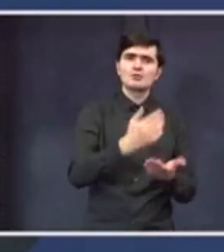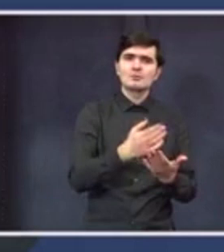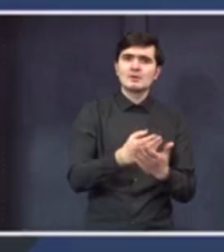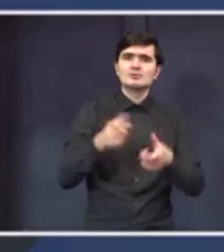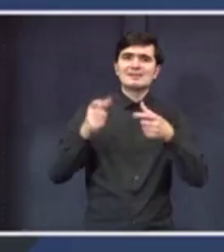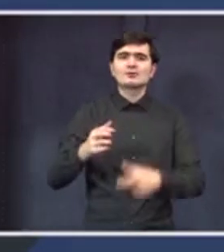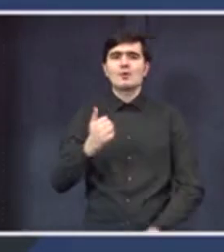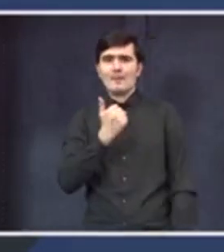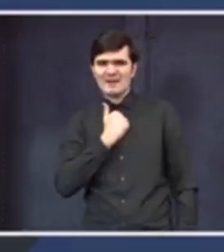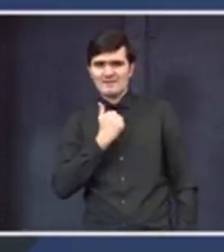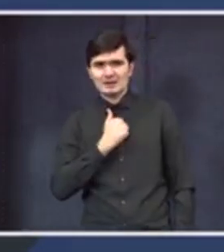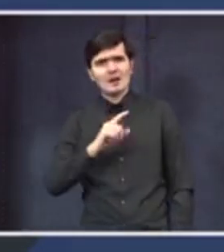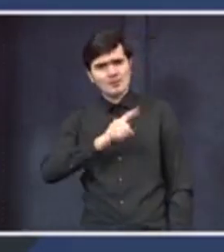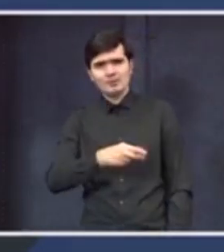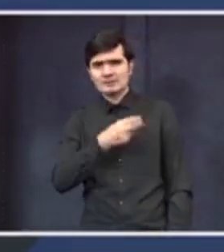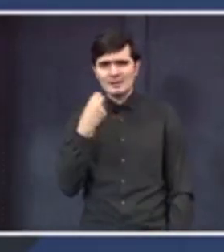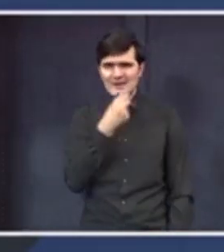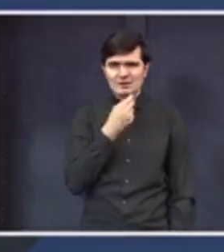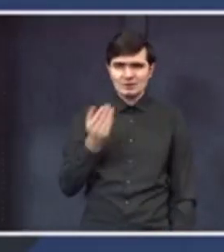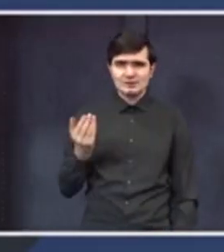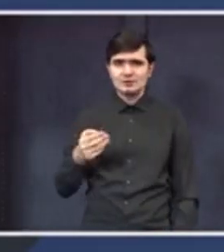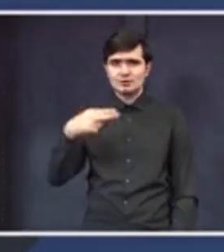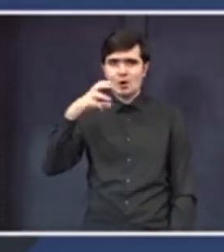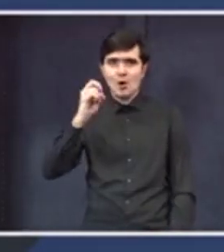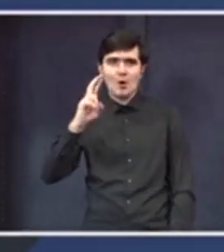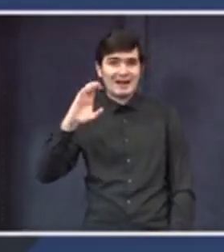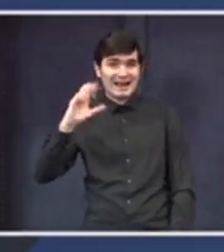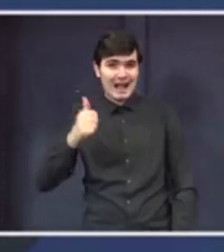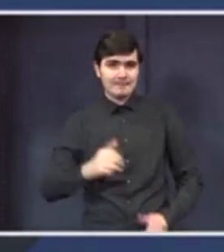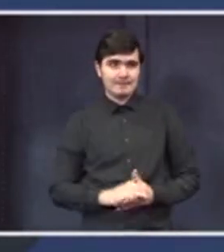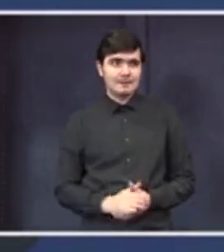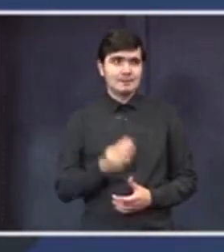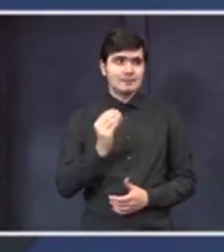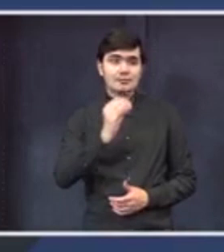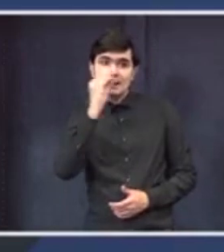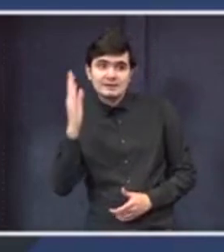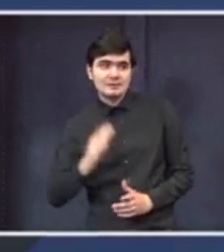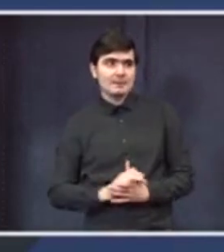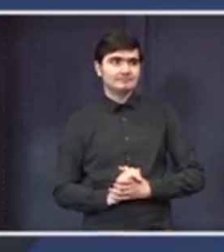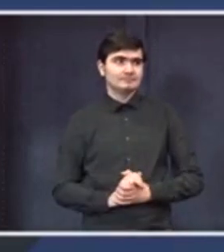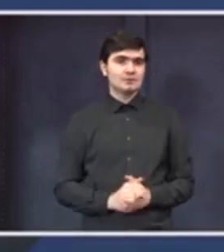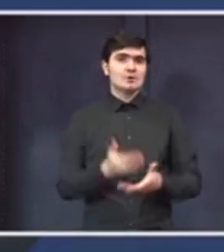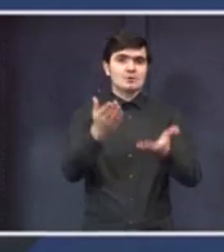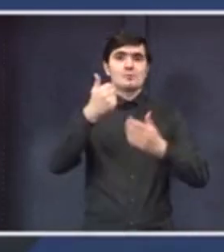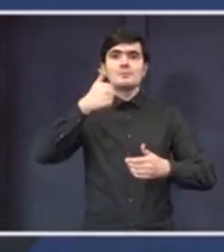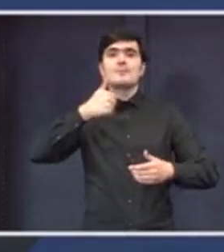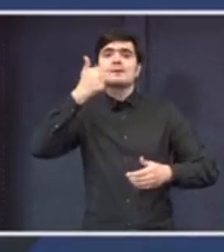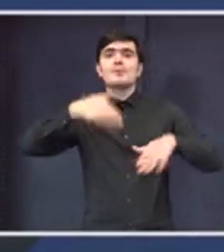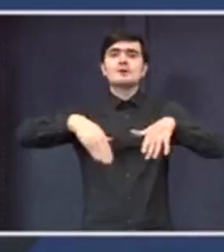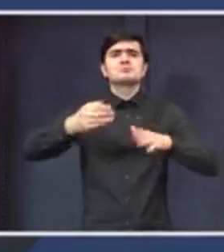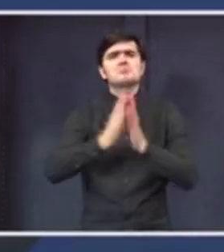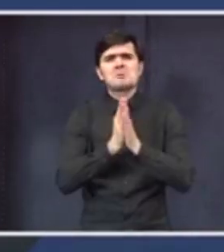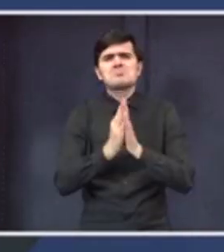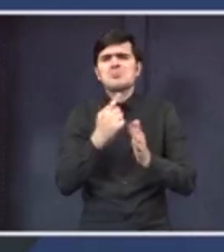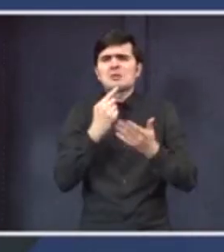care pot beneficia și cei din domeniul Horeca. Bună ziua, Dinu Popescu, Alef News. Domnule premier, vă rog, spuneți-ne concret